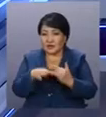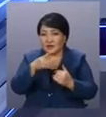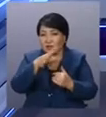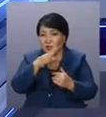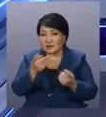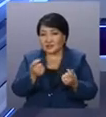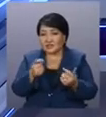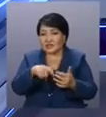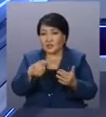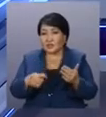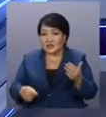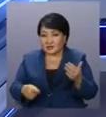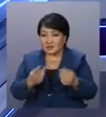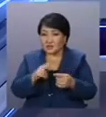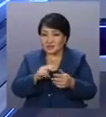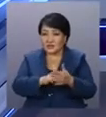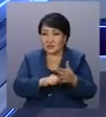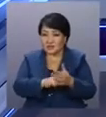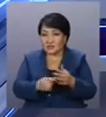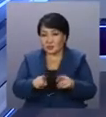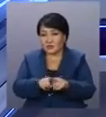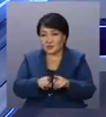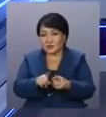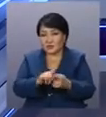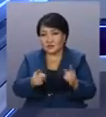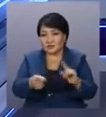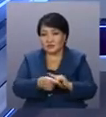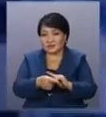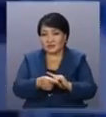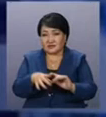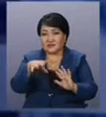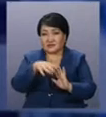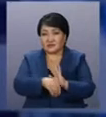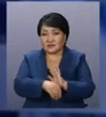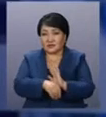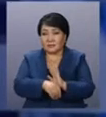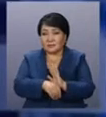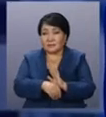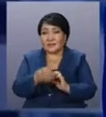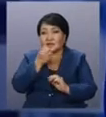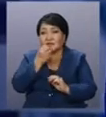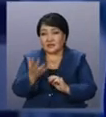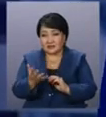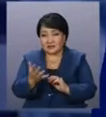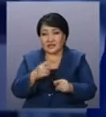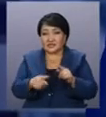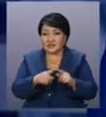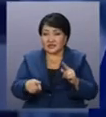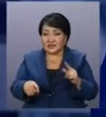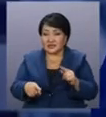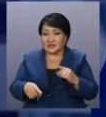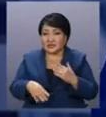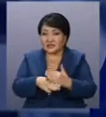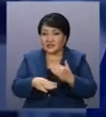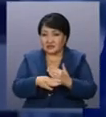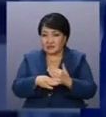бұл өзгерістер болып жатыр. Сол өте дұрыс деп ойлаймыз. Жақсы, мына жедел жәрдем сапасын жақсарту үшін сіздер қазір